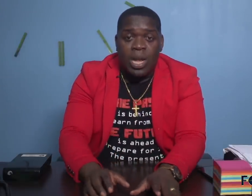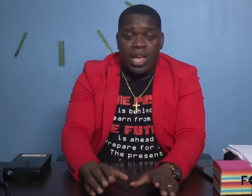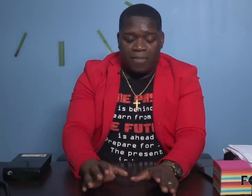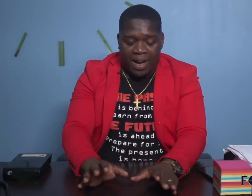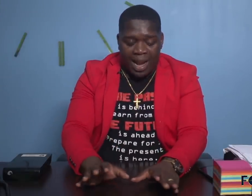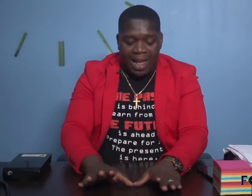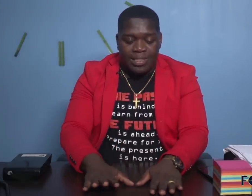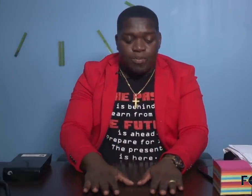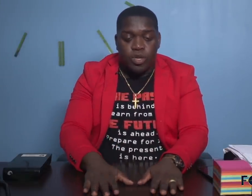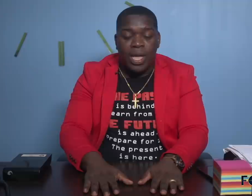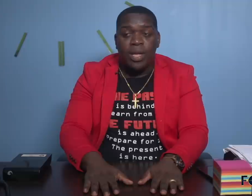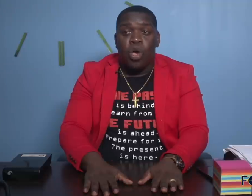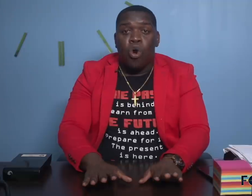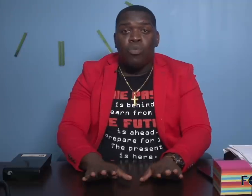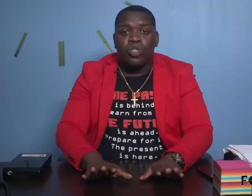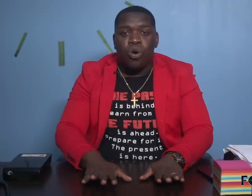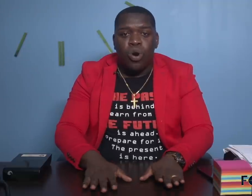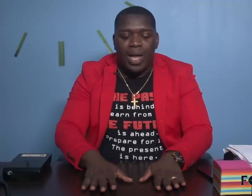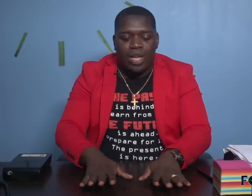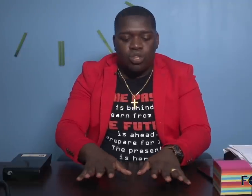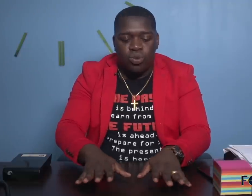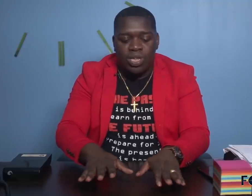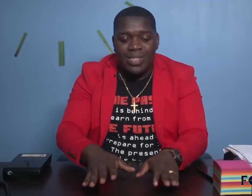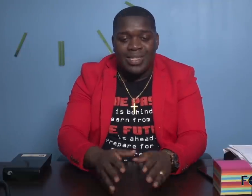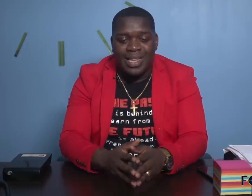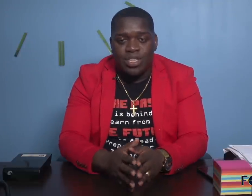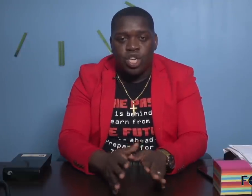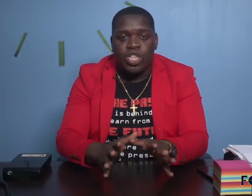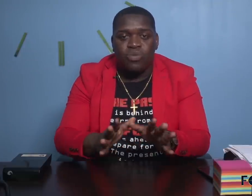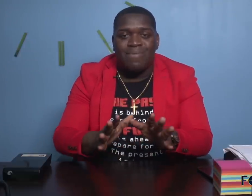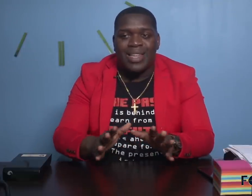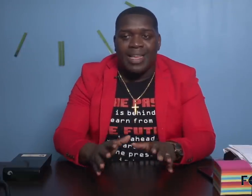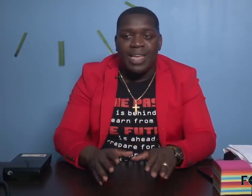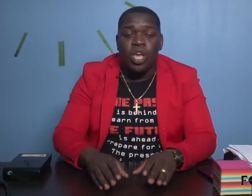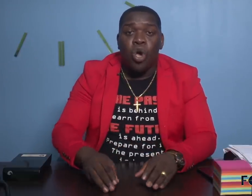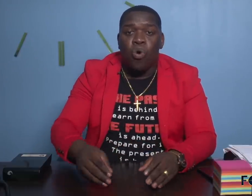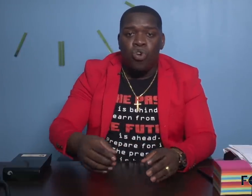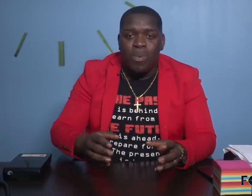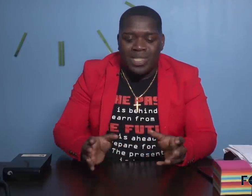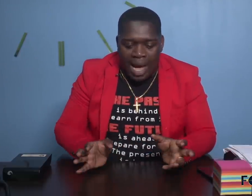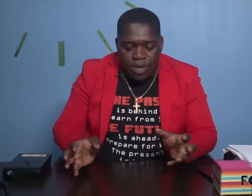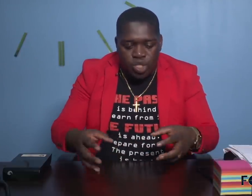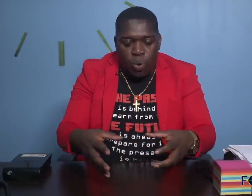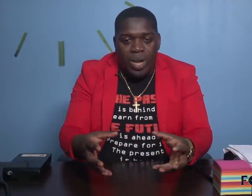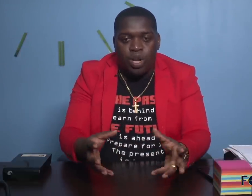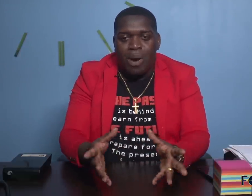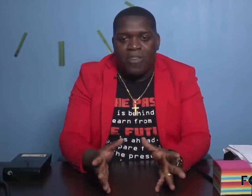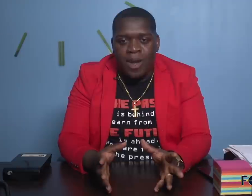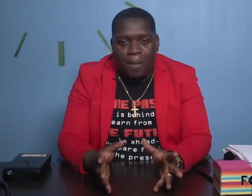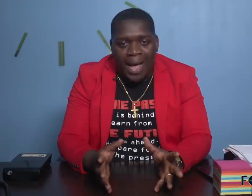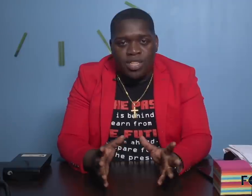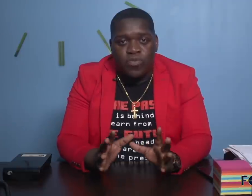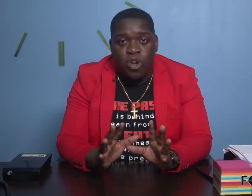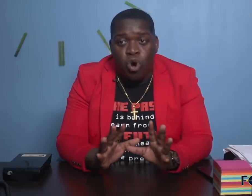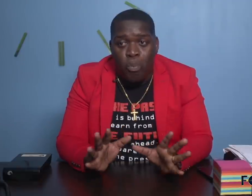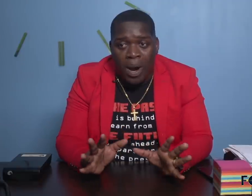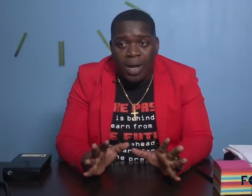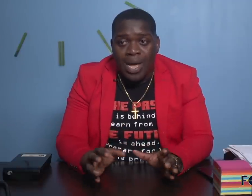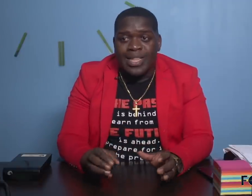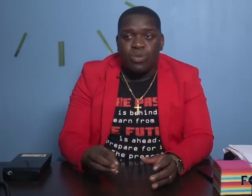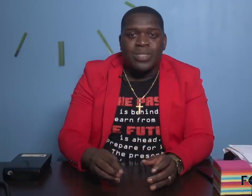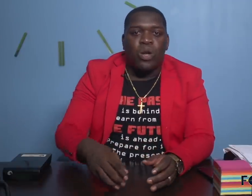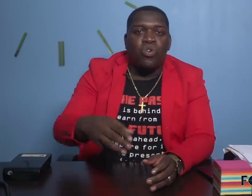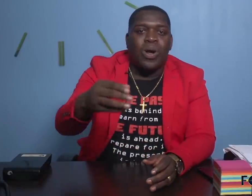sandati. Lek van garalanti poteng u mus hori a social distancing. Dus dat wan taki u nom samenscholing noma vinden plaats